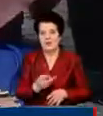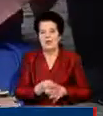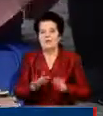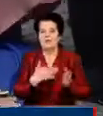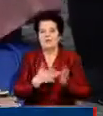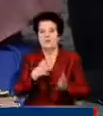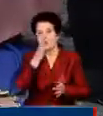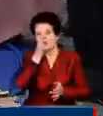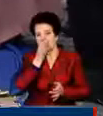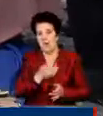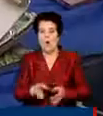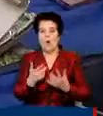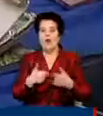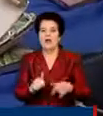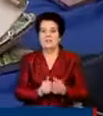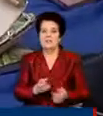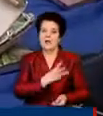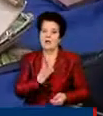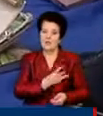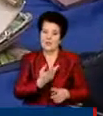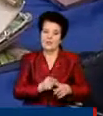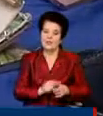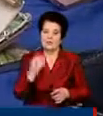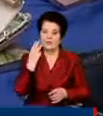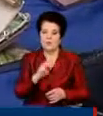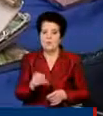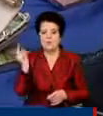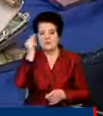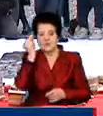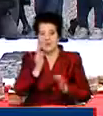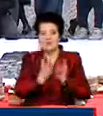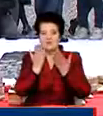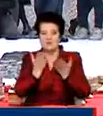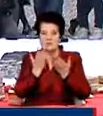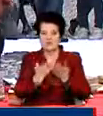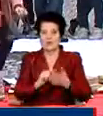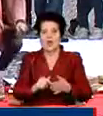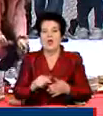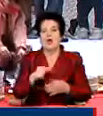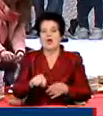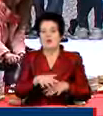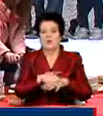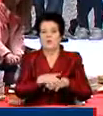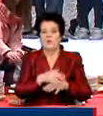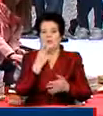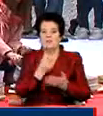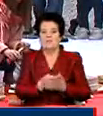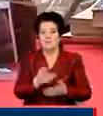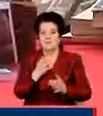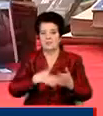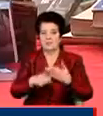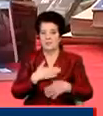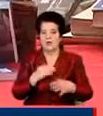din centrul Chișinăului. Organizatorii și-au dorit ca, în acest mod, să promoveze cititul în spațiile publice. S-a bucurat să vadă cât de multă